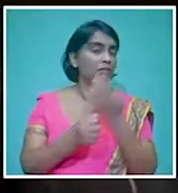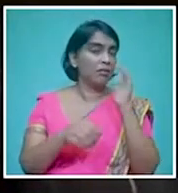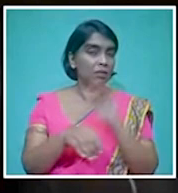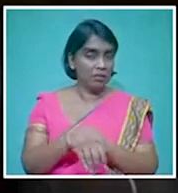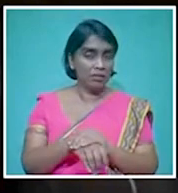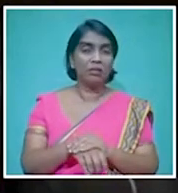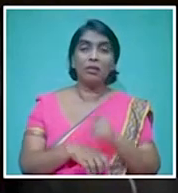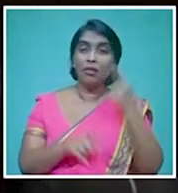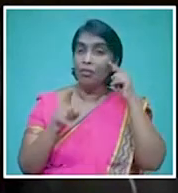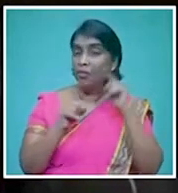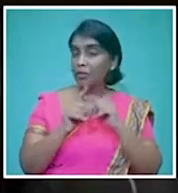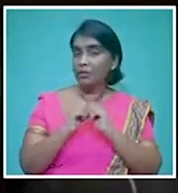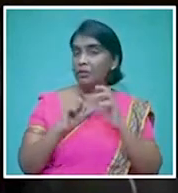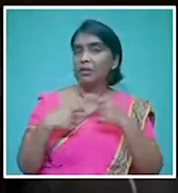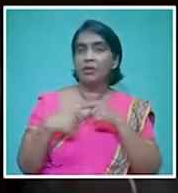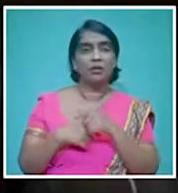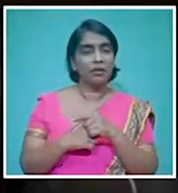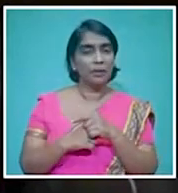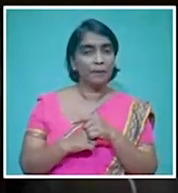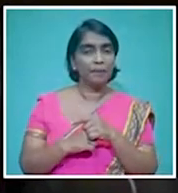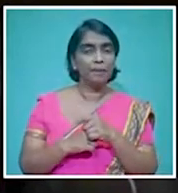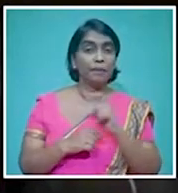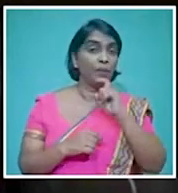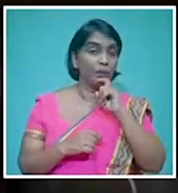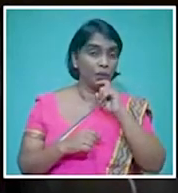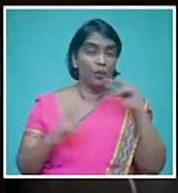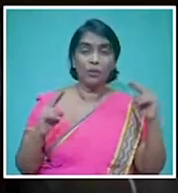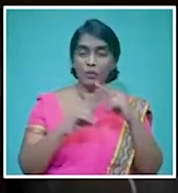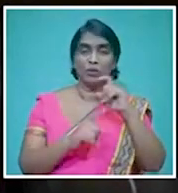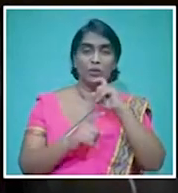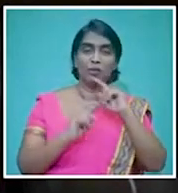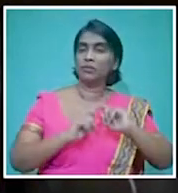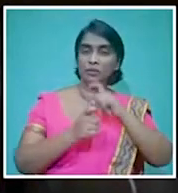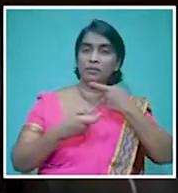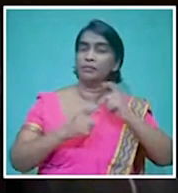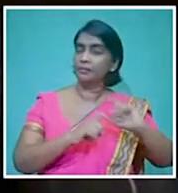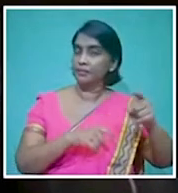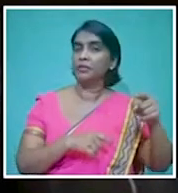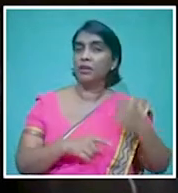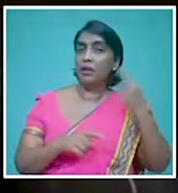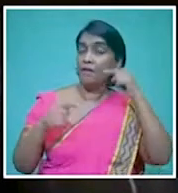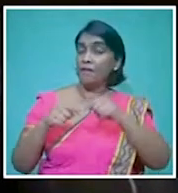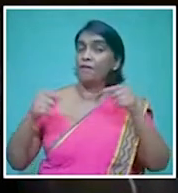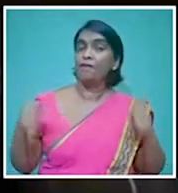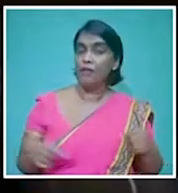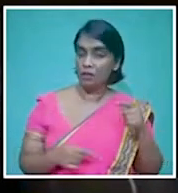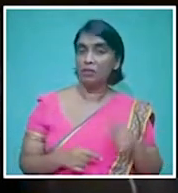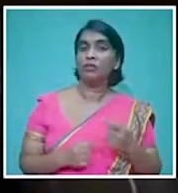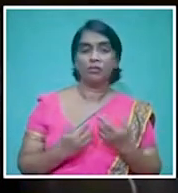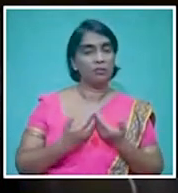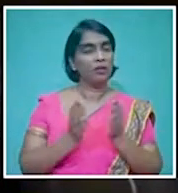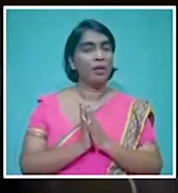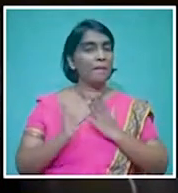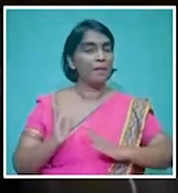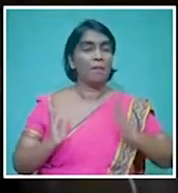අත්අඩංගුවට අරගෙන ඒ සිද්ධ වුණයින් පස්සේ ඒකට සුප්‍රීම් මුසාවියේ නඩුවක් යනවා. එතුමිය ඒකට විරුද්ධව ඇගේ